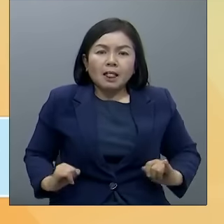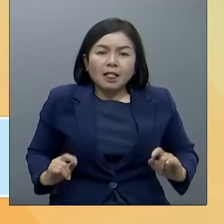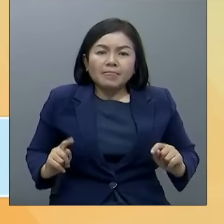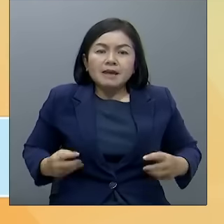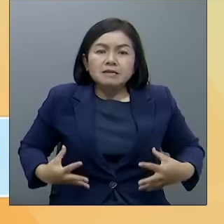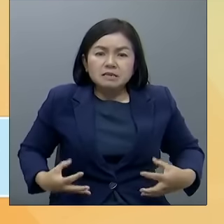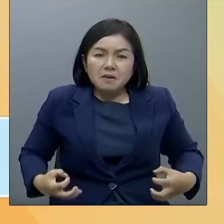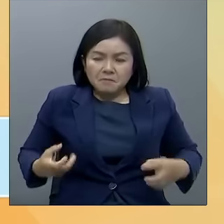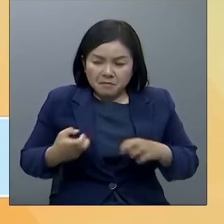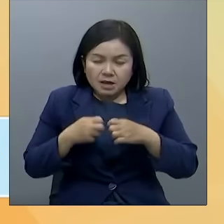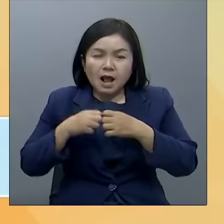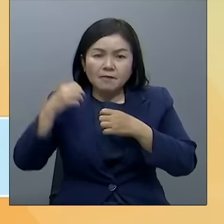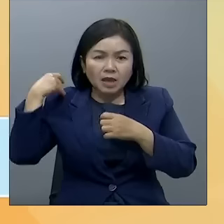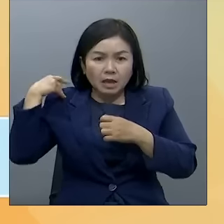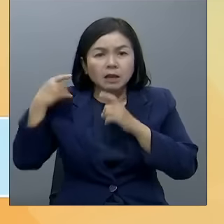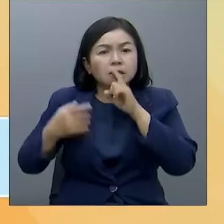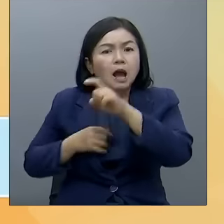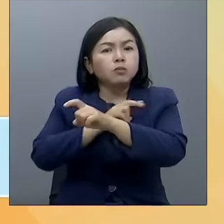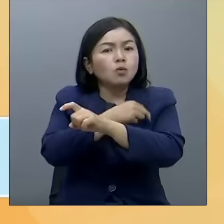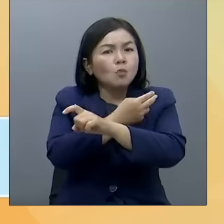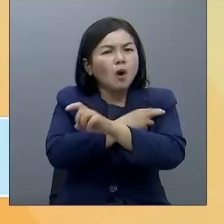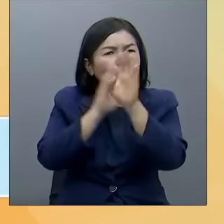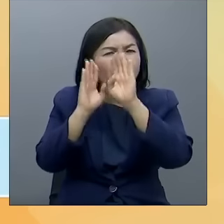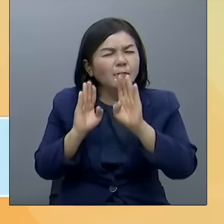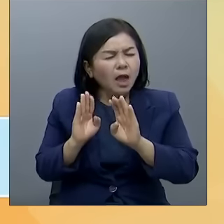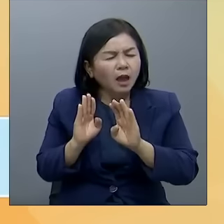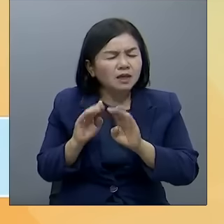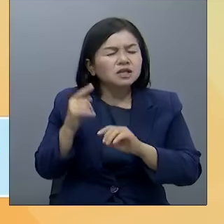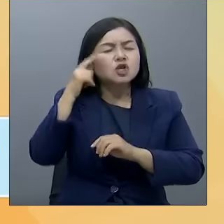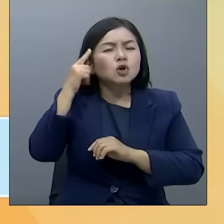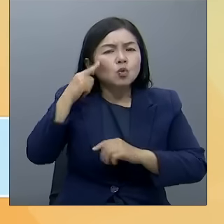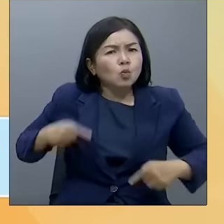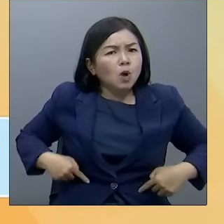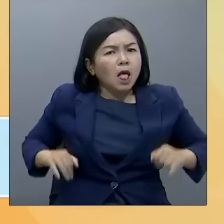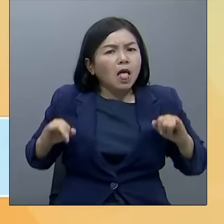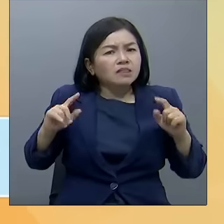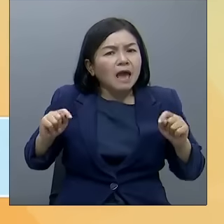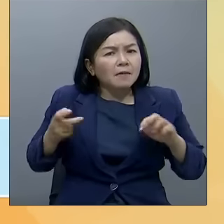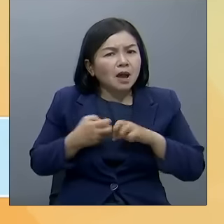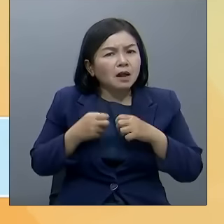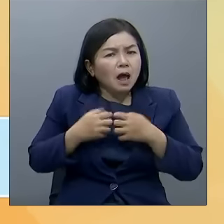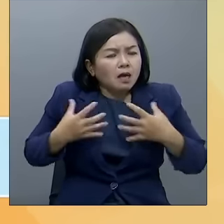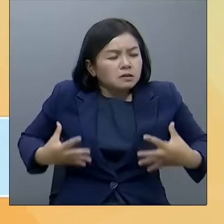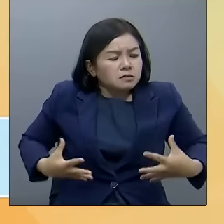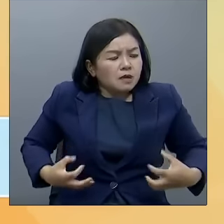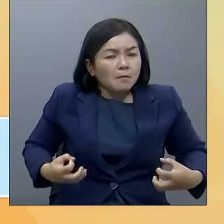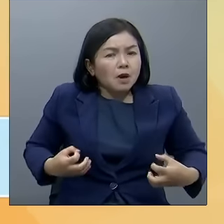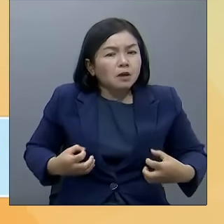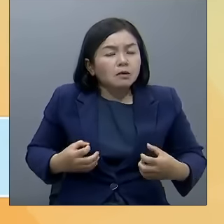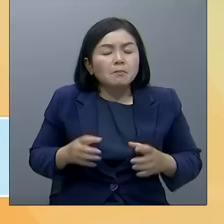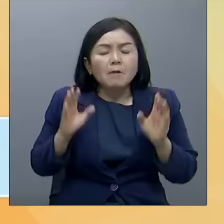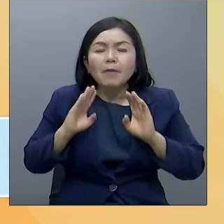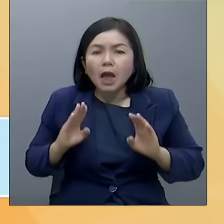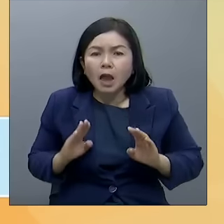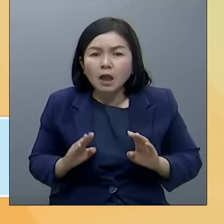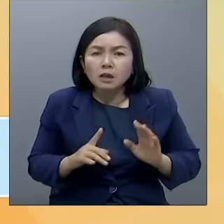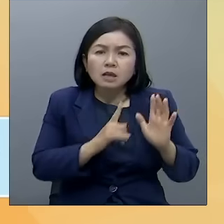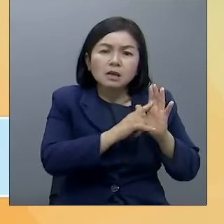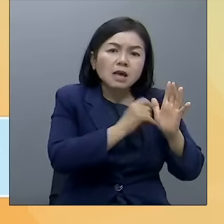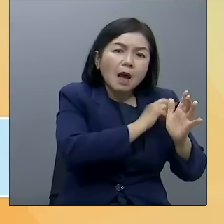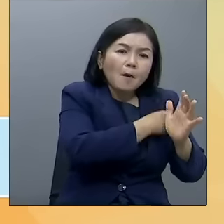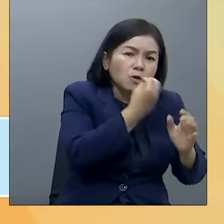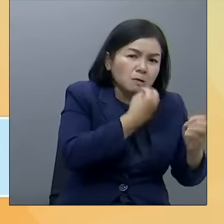าลักษณะอาการที่มันจะแสดงออกเวลาเป็นโรคไตหรือไตเรากำลังจะเสื่อมเนี่ยกรณีที่กินยาแล้วไตเสื่อมกับกินสมุน